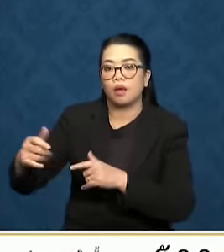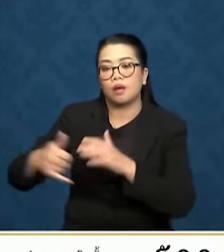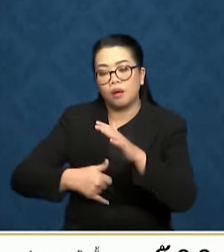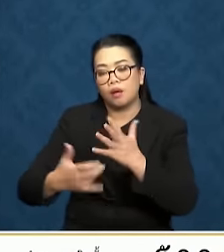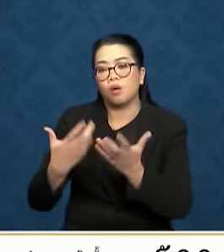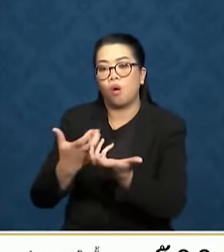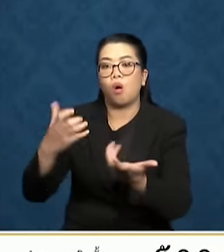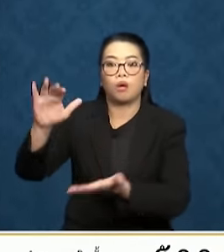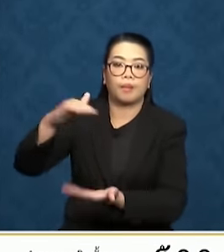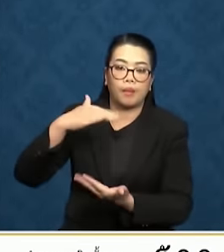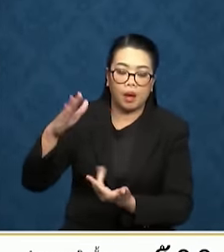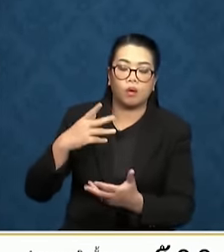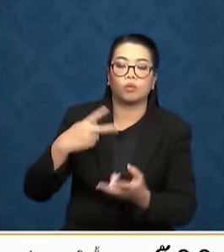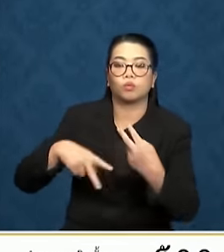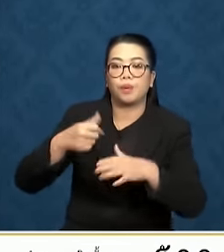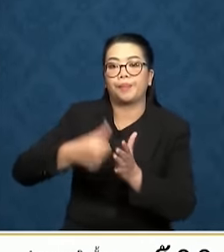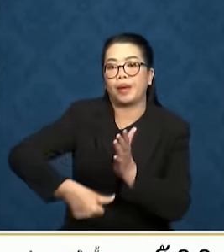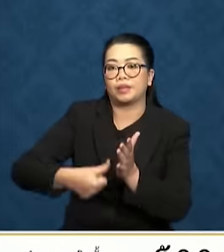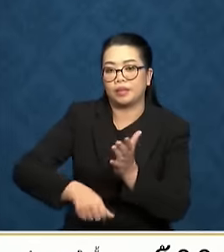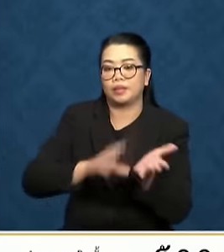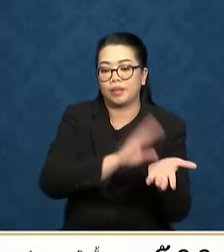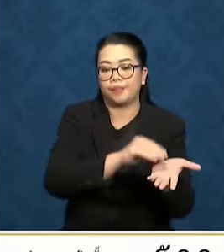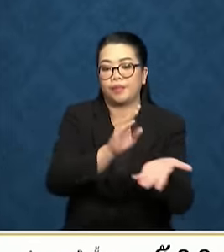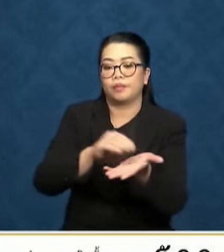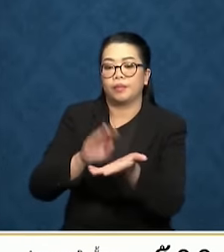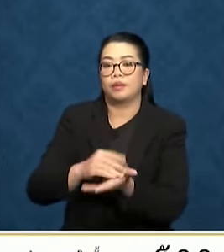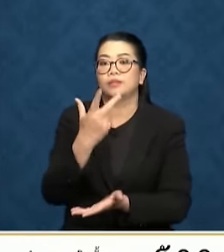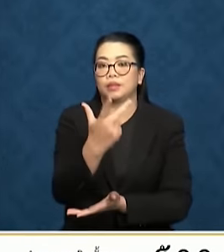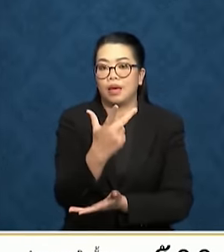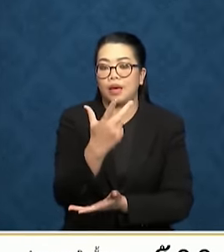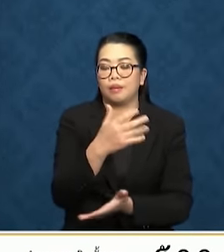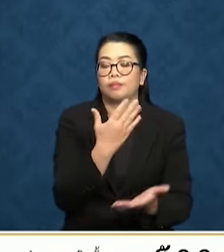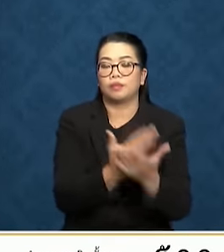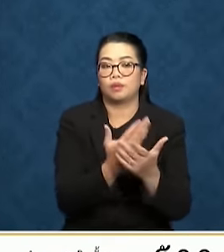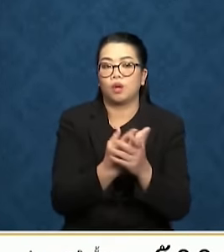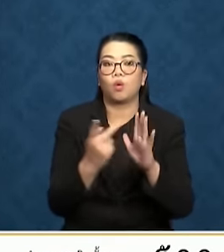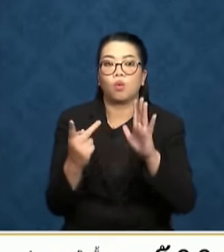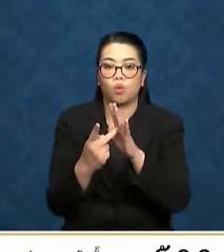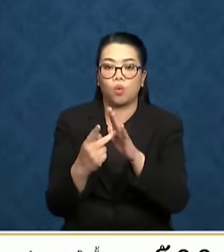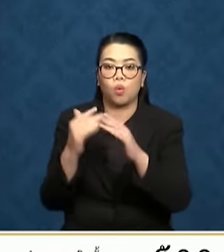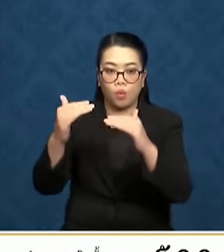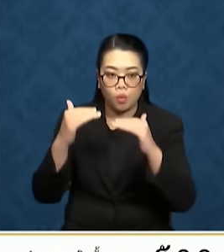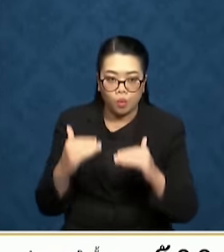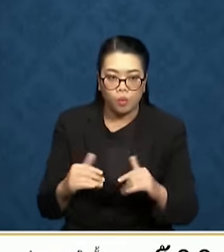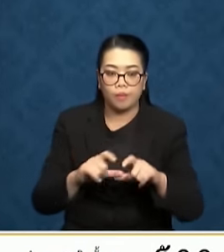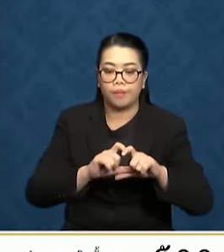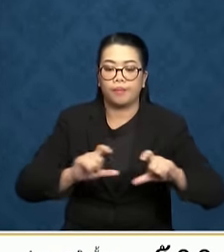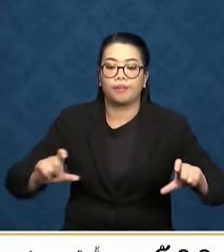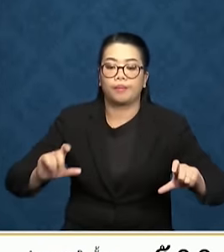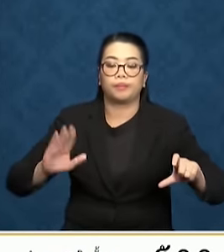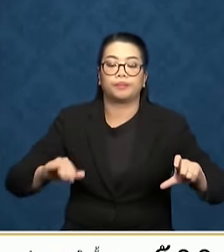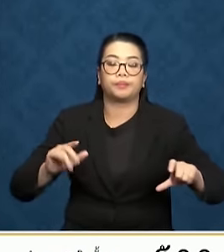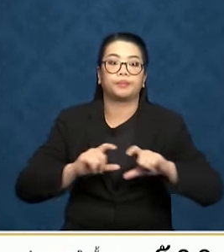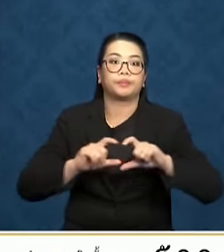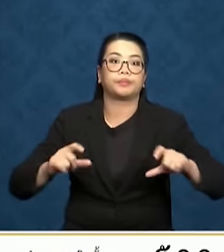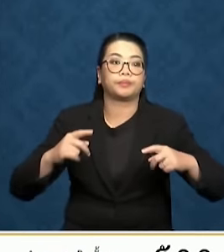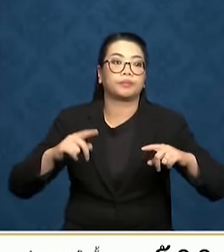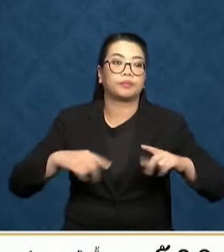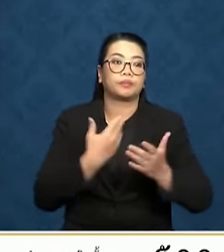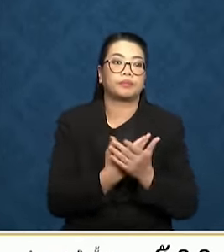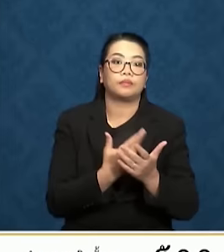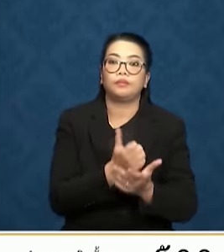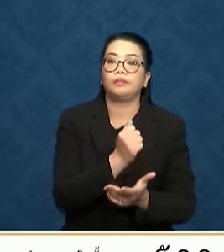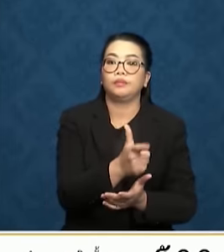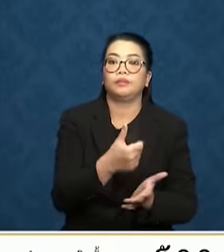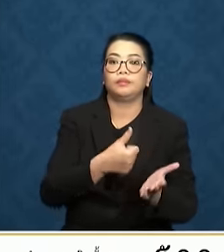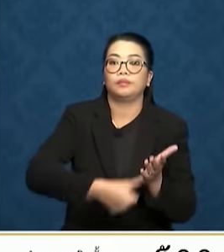พาณิชย์ก็ดีไม่ใช่เป็นภาษีแน่นอนว่าบวกกับเงินกู้ตรงนั้นก็จะลงมาเป็นภาพข้างล่างตรงนี้ครับว่าว่าค่าใช้จ่าย